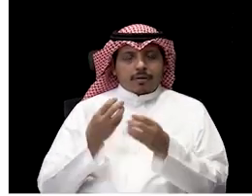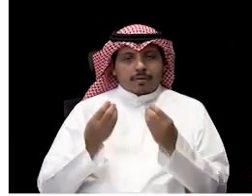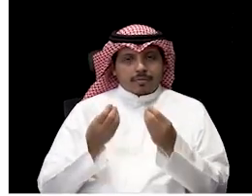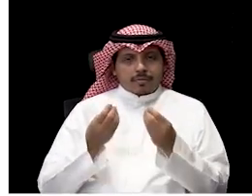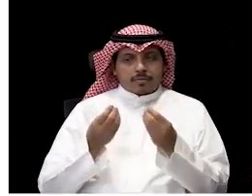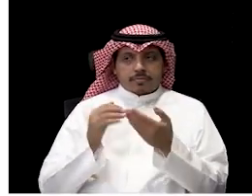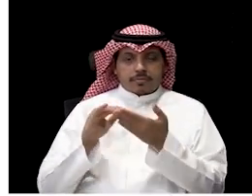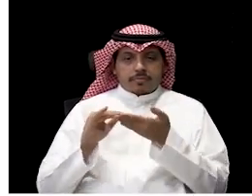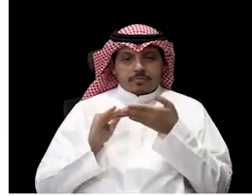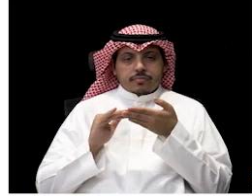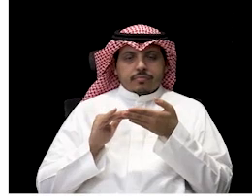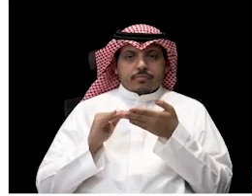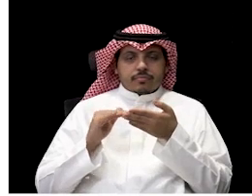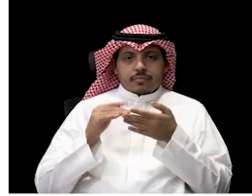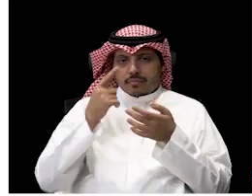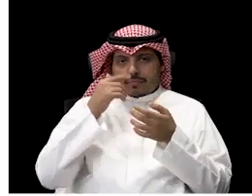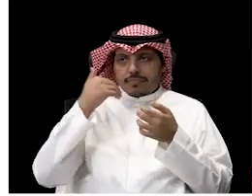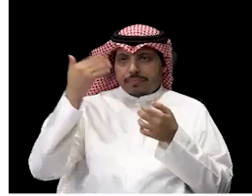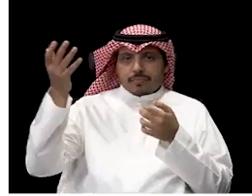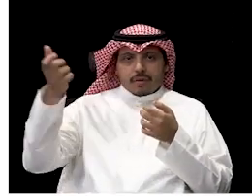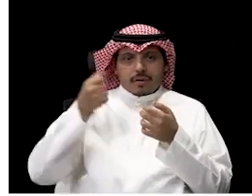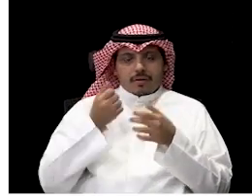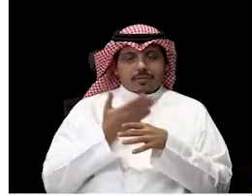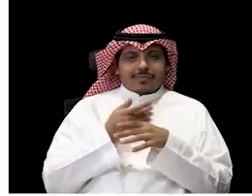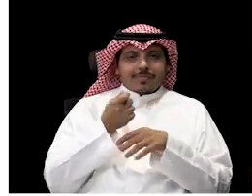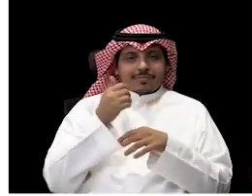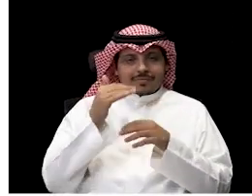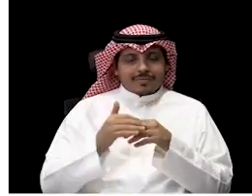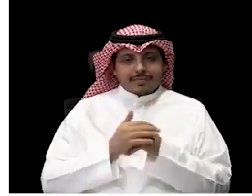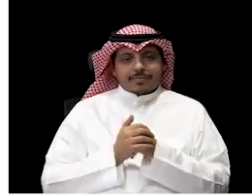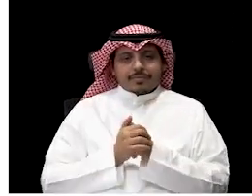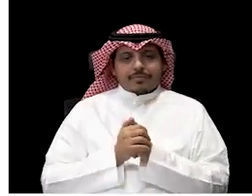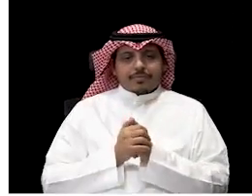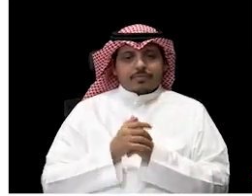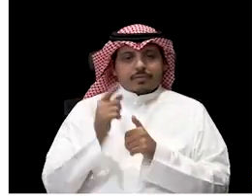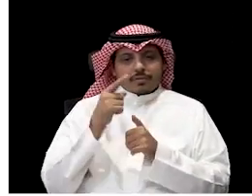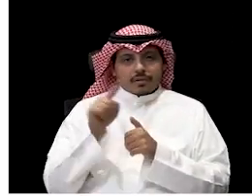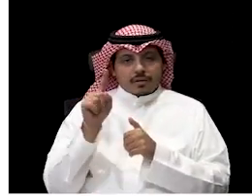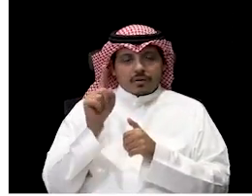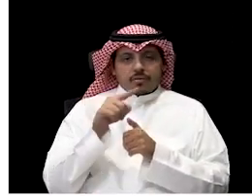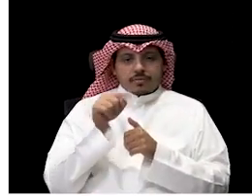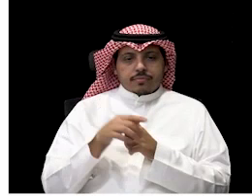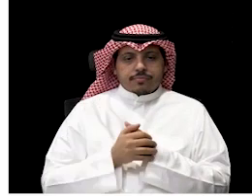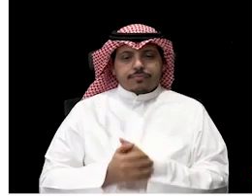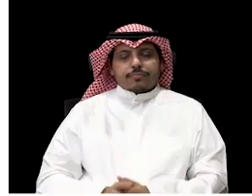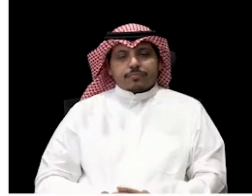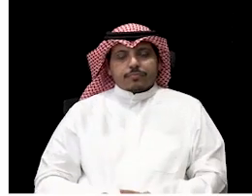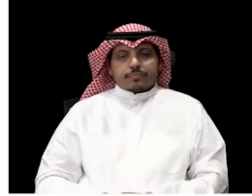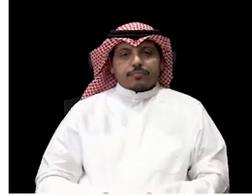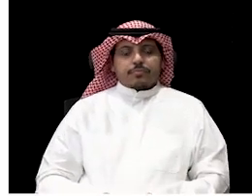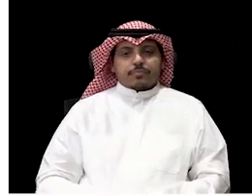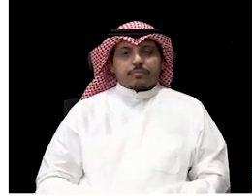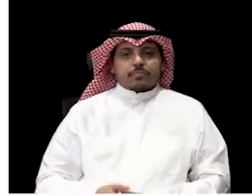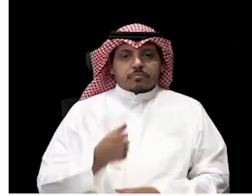الاستعانة بالأيدي العاملة الوافدة بسبب كونها رخيصة. ضع إشارة صح أو خطأ. تتحقق البطالة